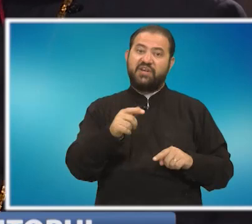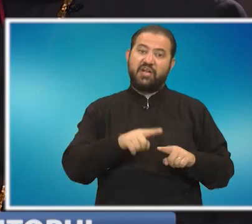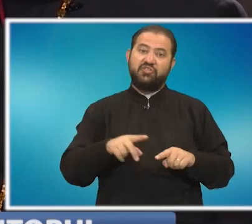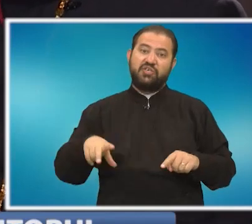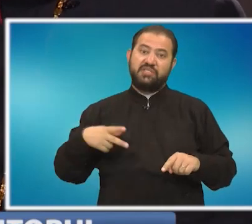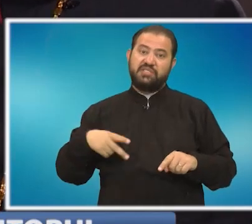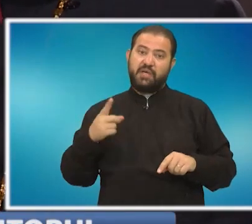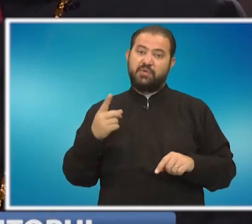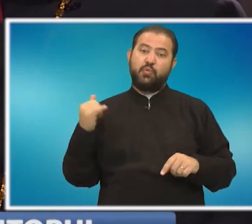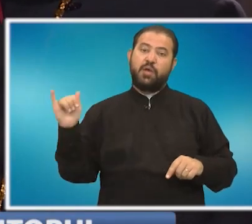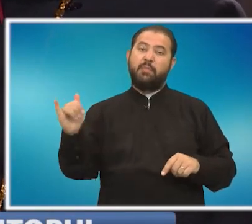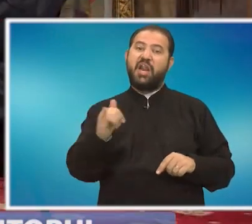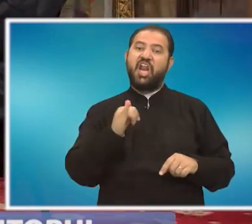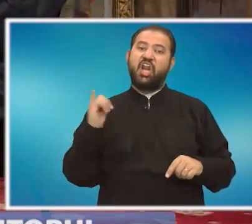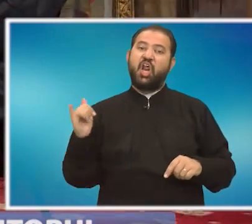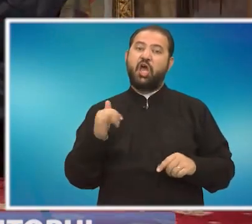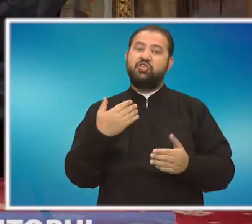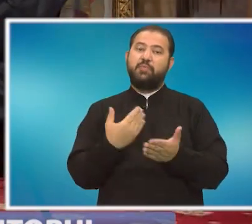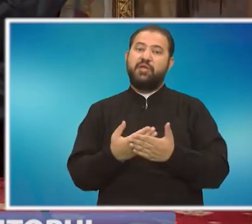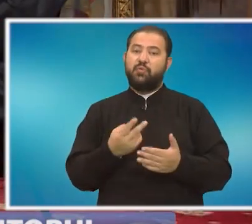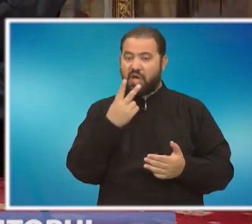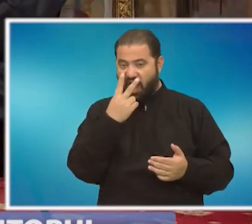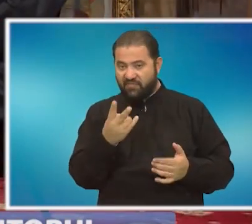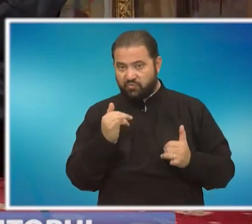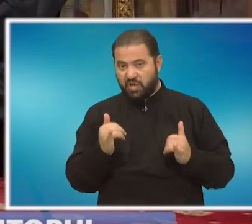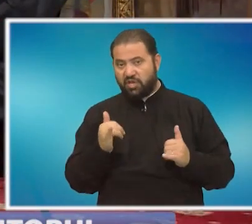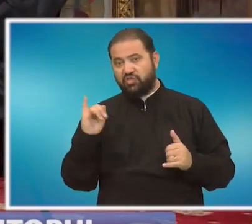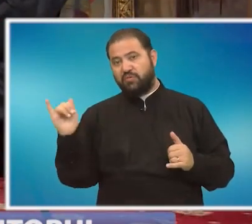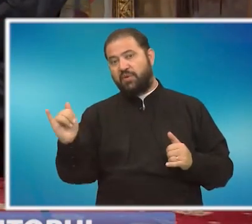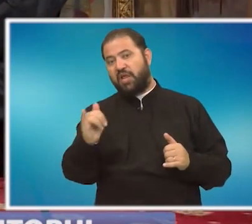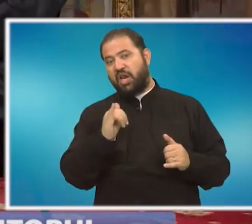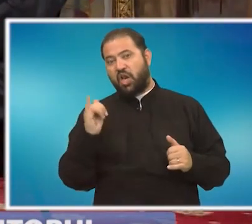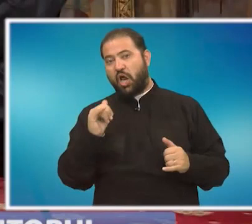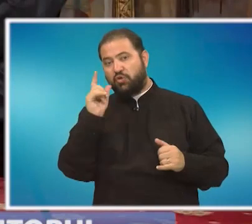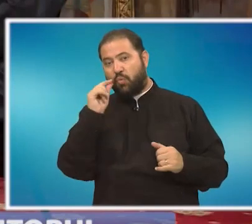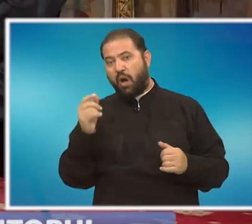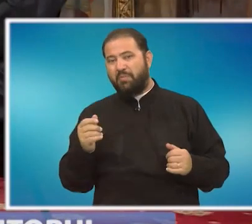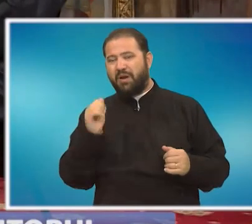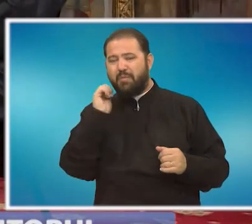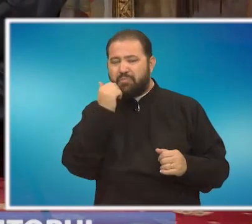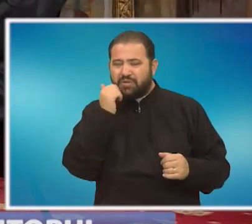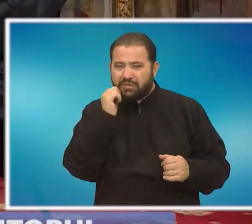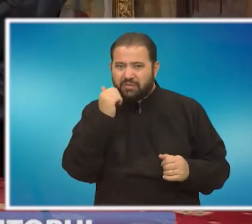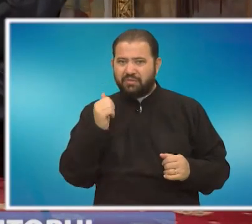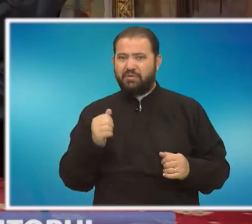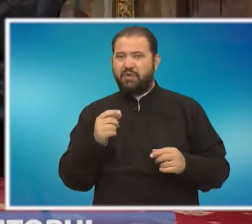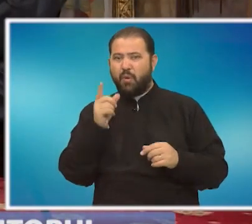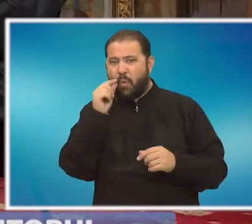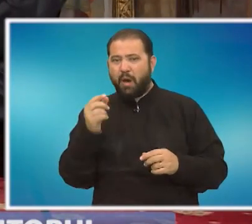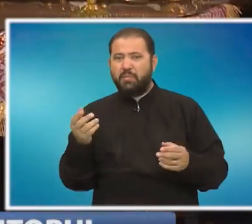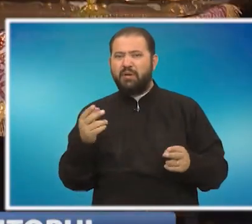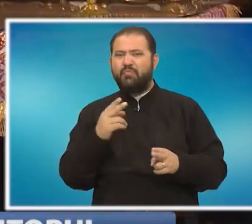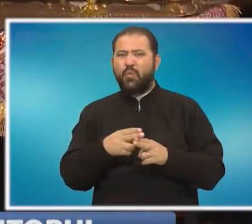adevărat ce înseamnă un pelerinaj. Pentru că am văzut la acest pelerinaj oameni foarte